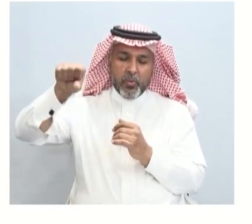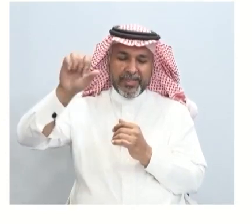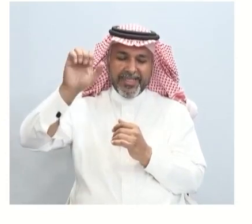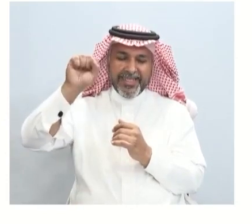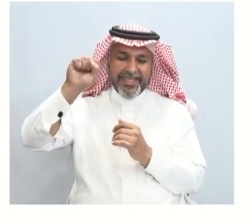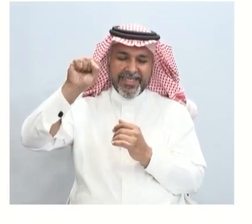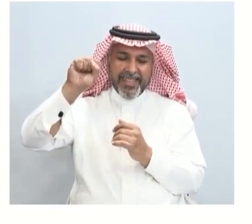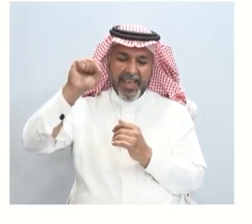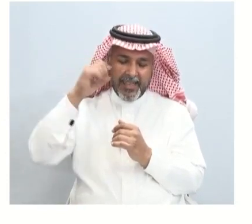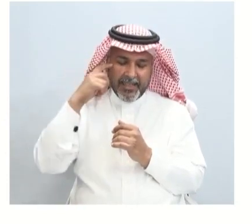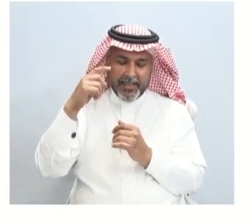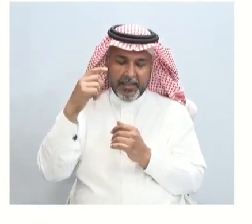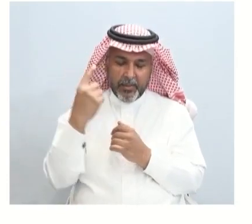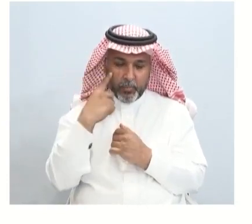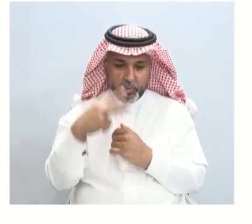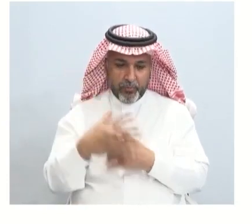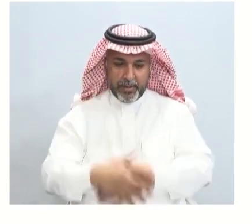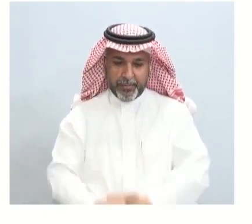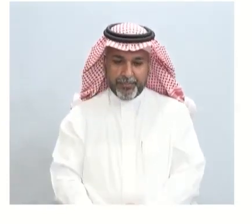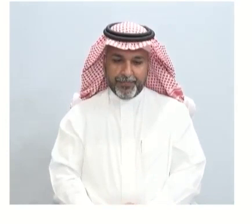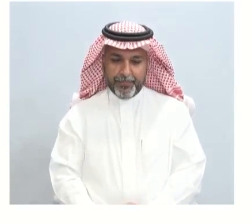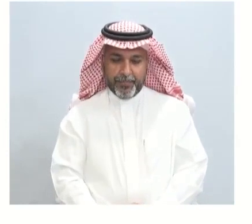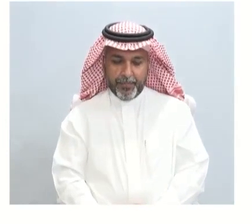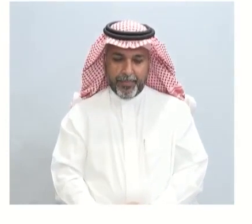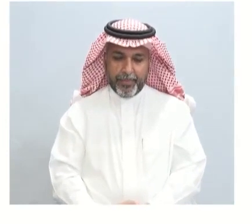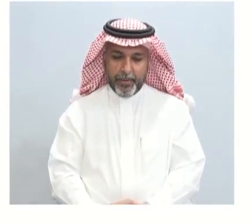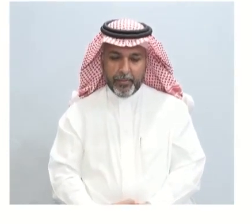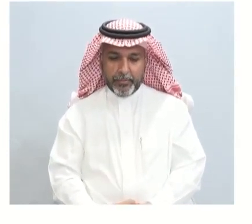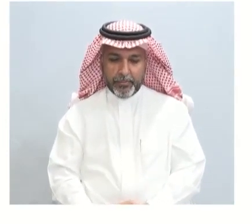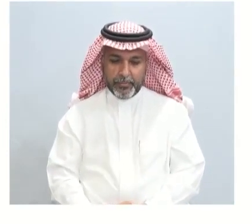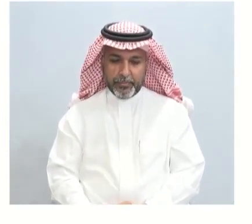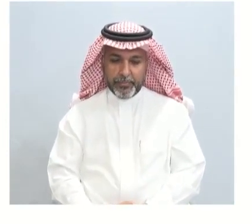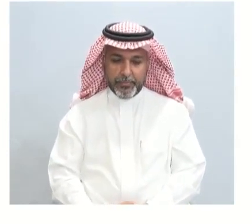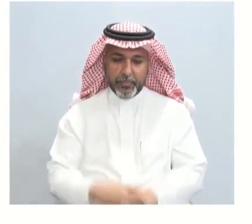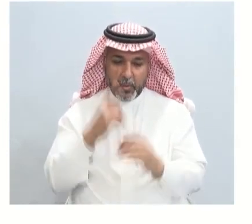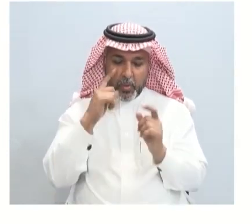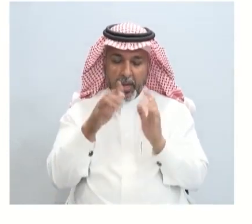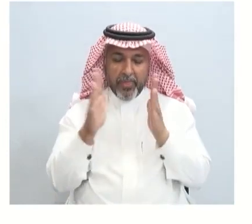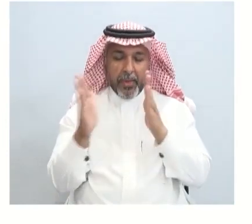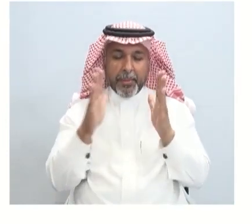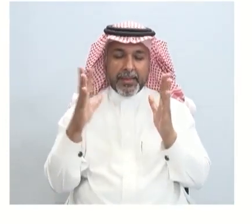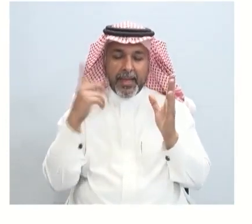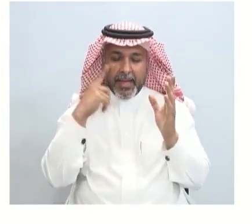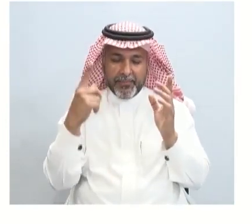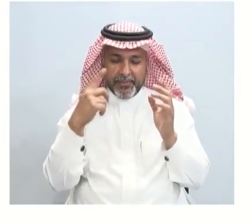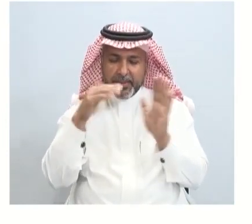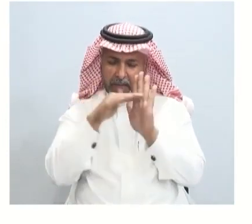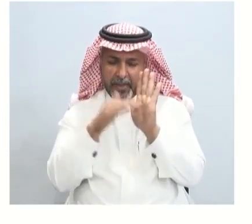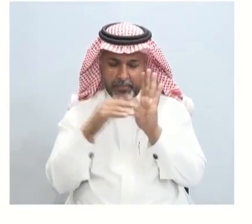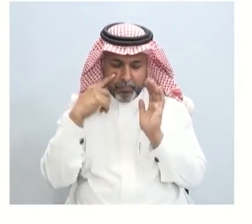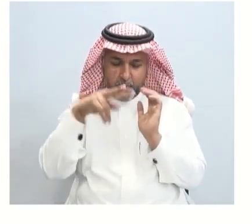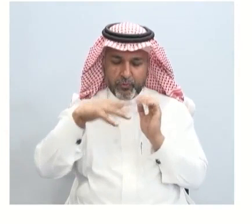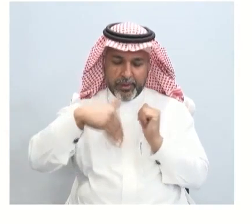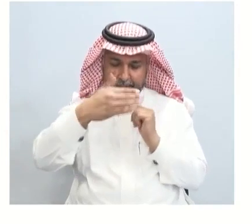وال السعه ايضا تساوي واحد المجال هو الاعداد الحقيقيه ار والمدى من سالب واحد الى موجب واحد لو